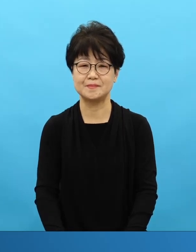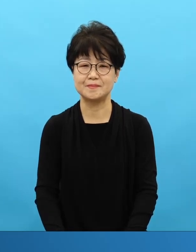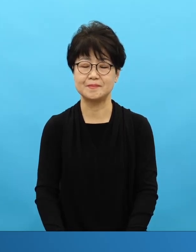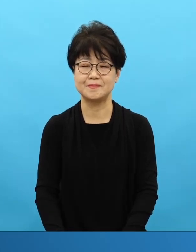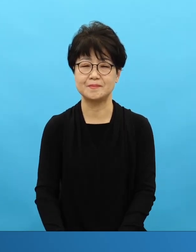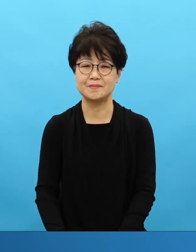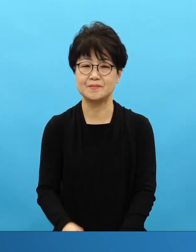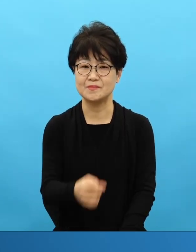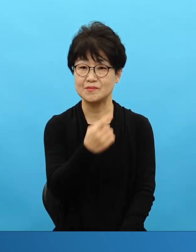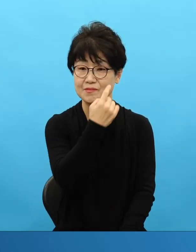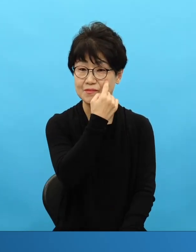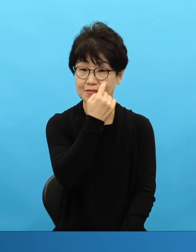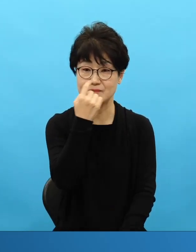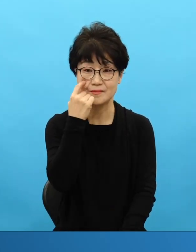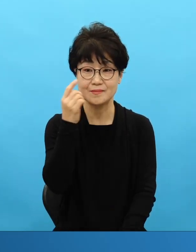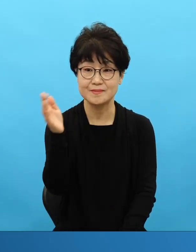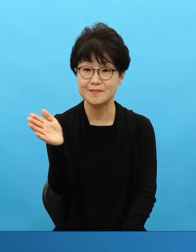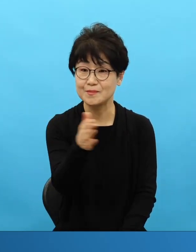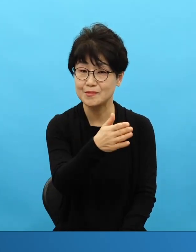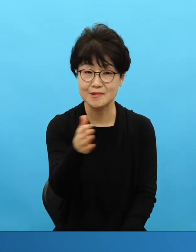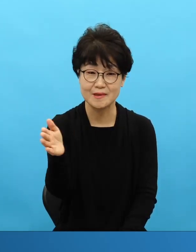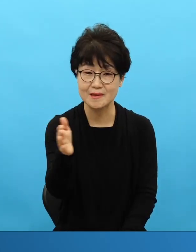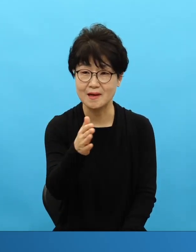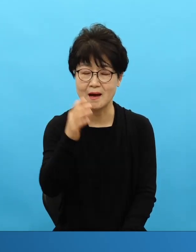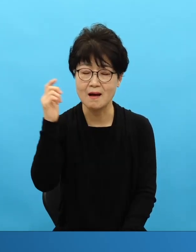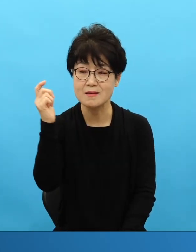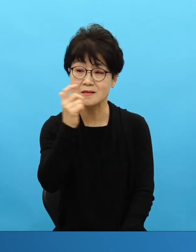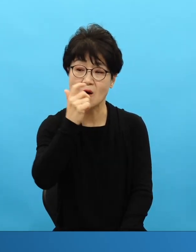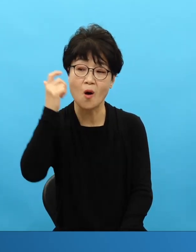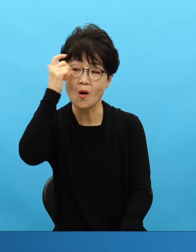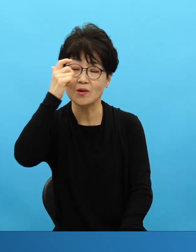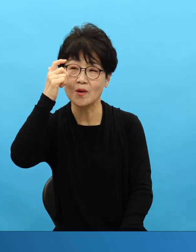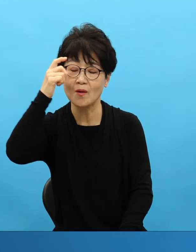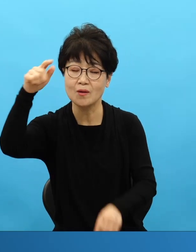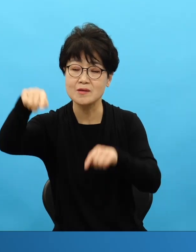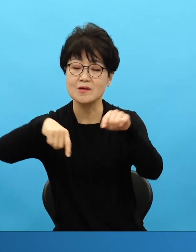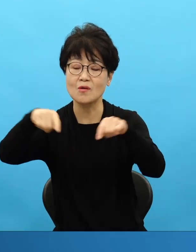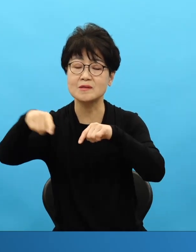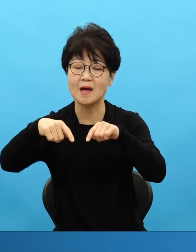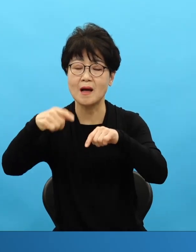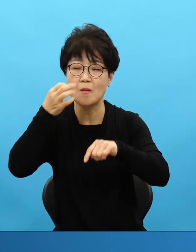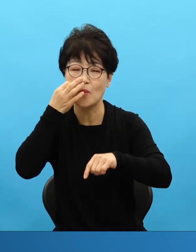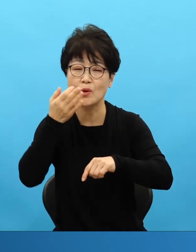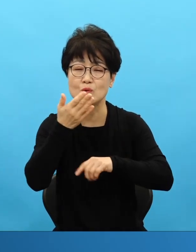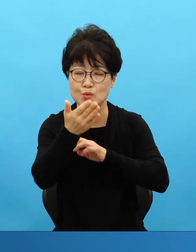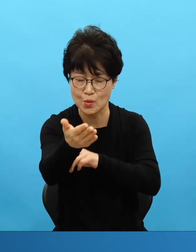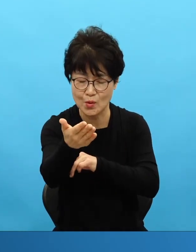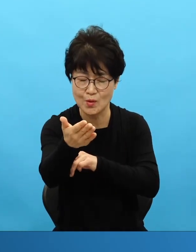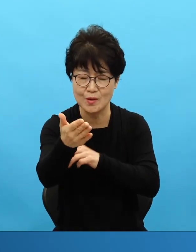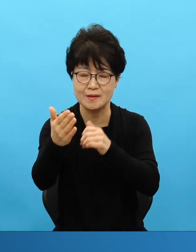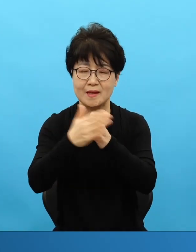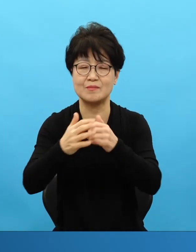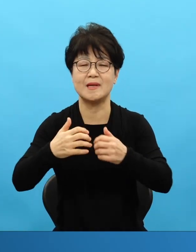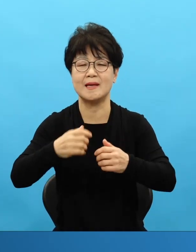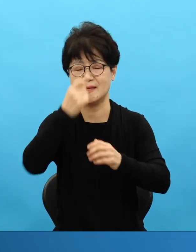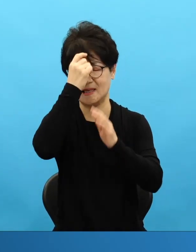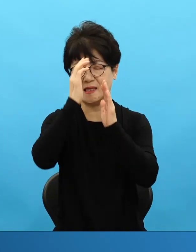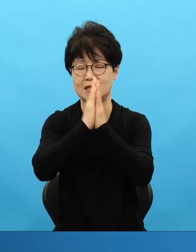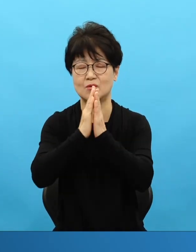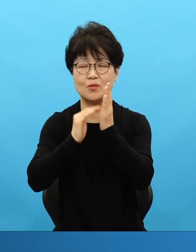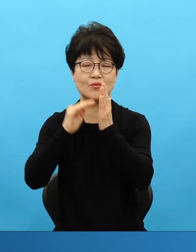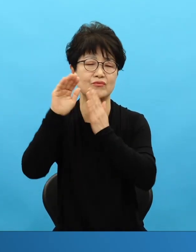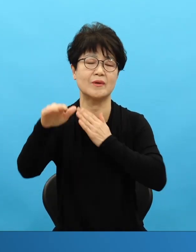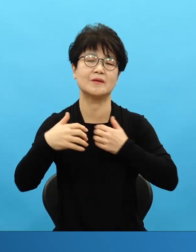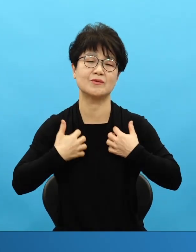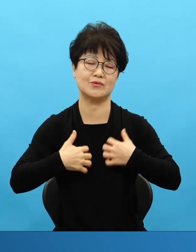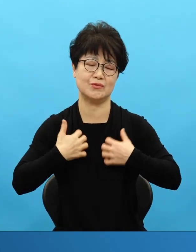때문에 언약 잡고 누리는 겁니다. Invisibly God is 기도입니다. working through the Holy Spirit. That's why you enjoy the covenant. That is